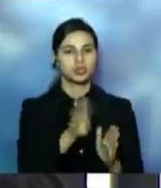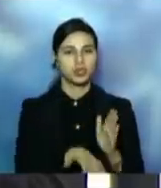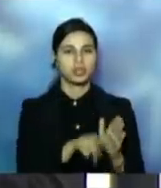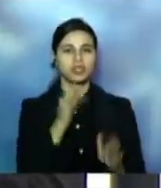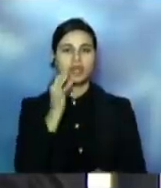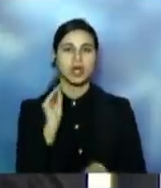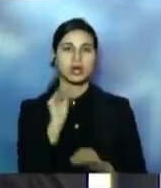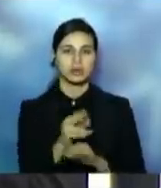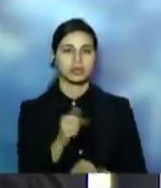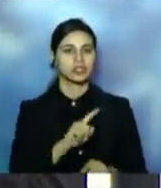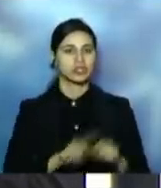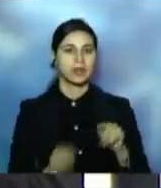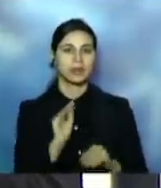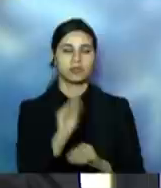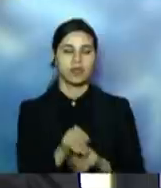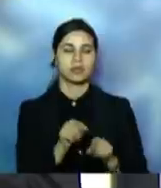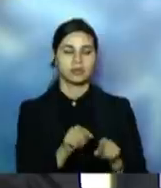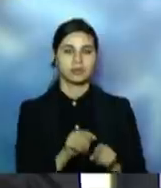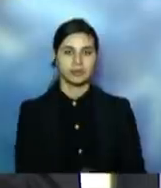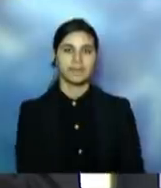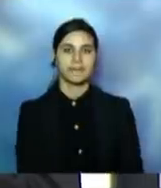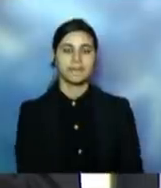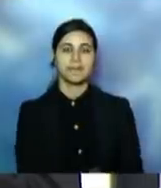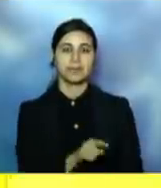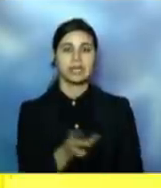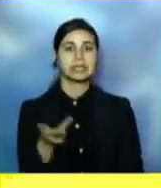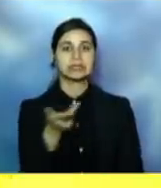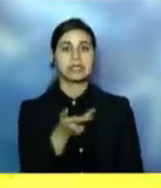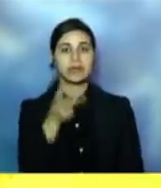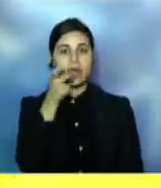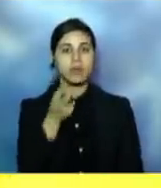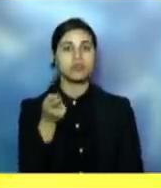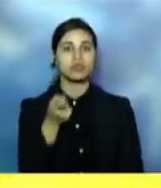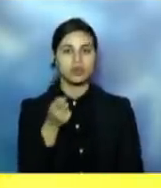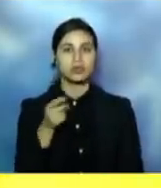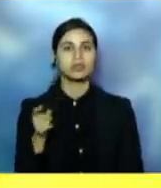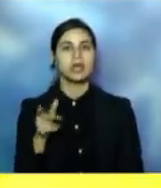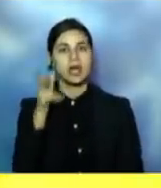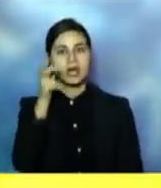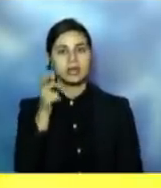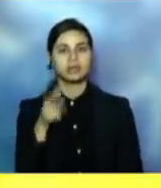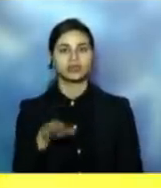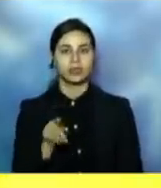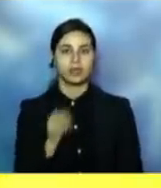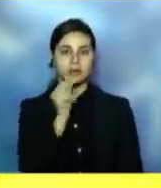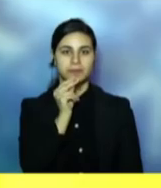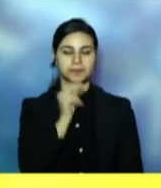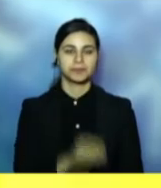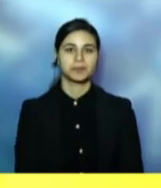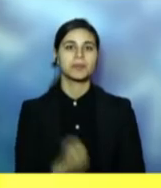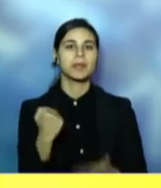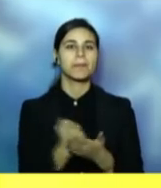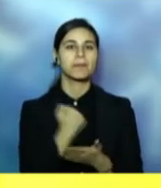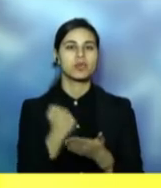კიდევ ბრინჯი უფრო სწრაფად მოამატებს. მიუხედავად იმისა, რომ სამივე ბურღულეულს განეკუთვნება. კიდევ ნახეთ მარი, პიურე,